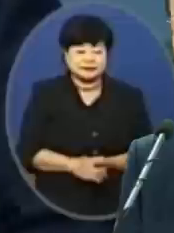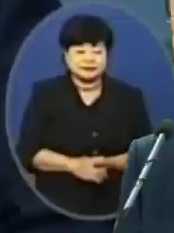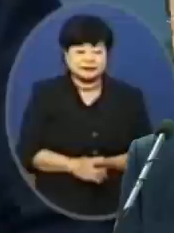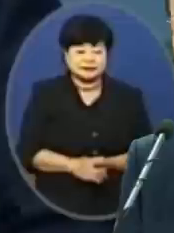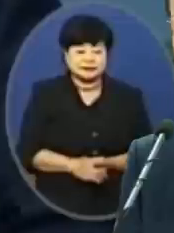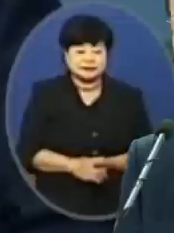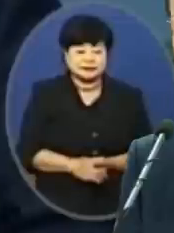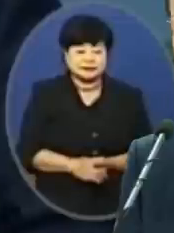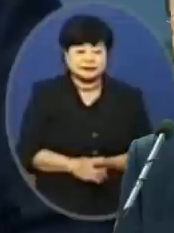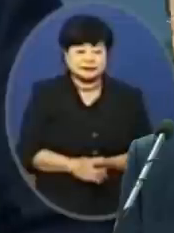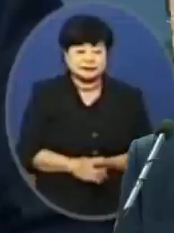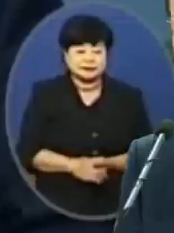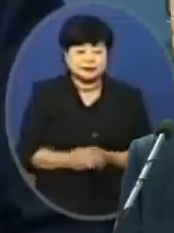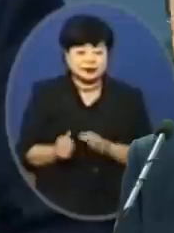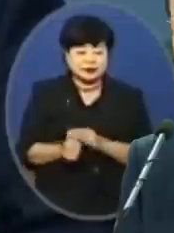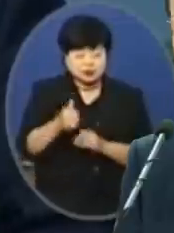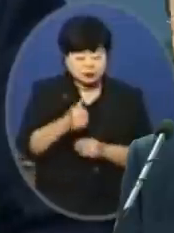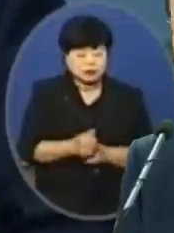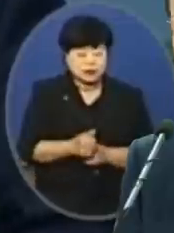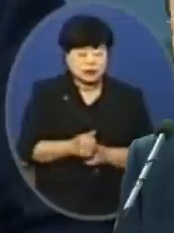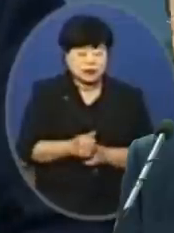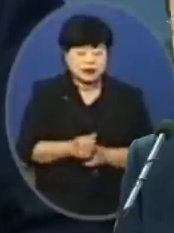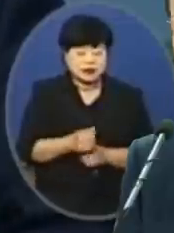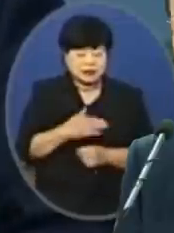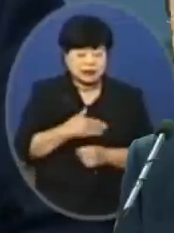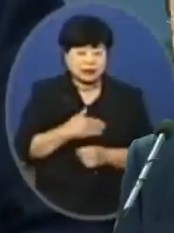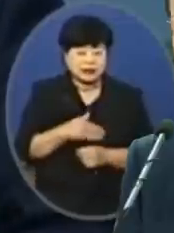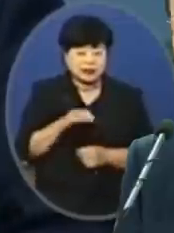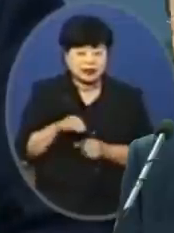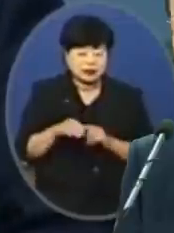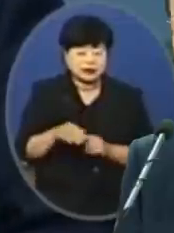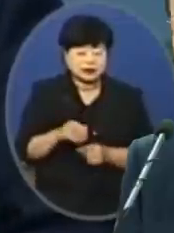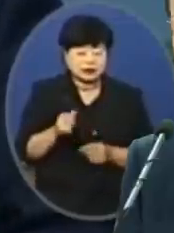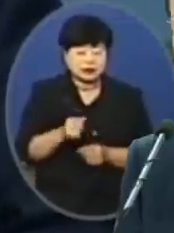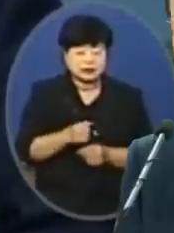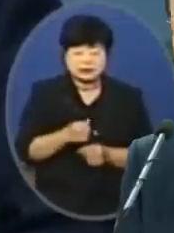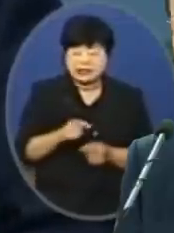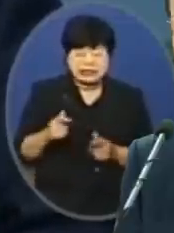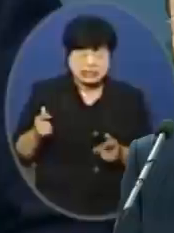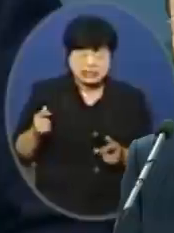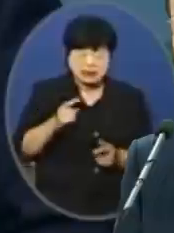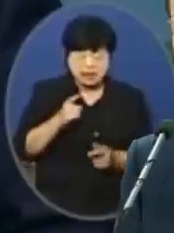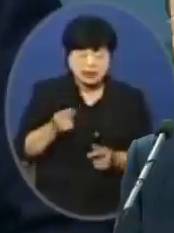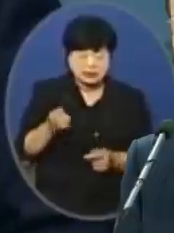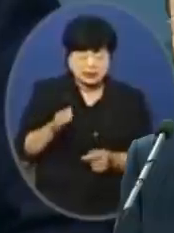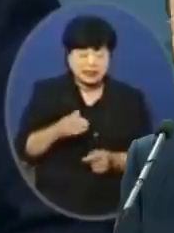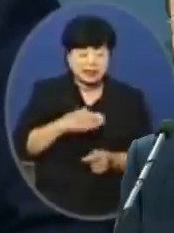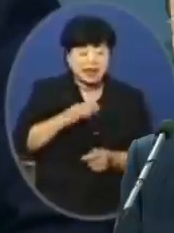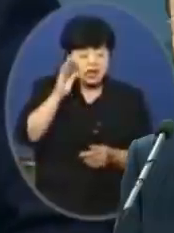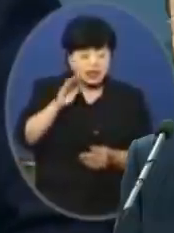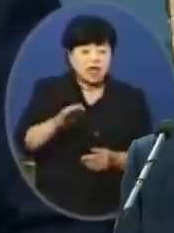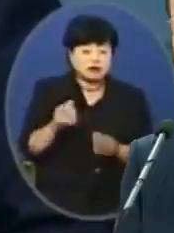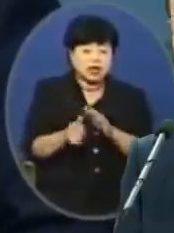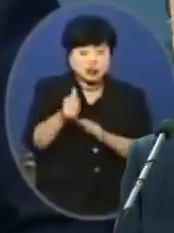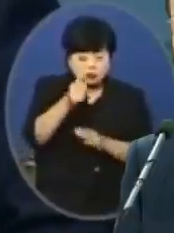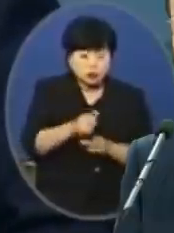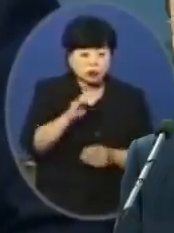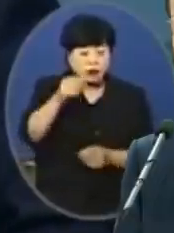어디 가도 나는 성공한다 두고 봐라. 사람들이 와서 고개를 흔들어 네가 지금은 흔들지만은 나중에는 끄덕거리게